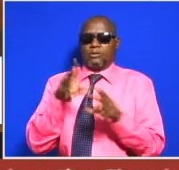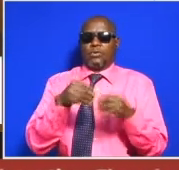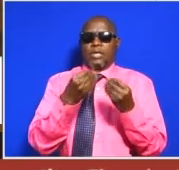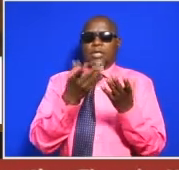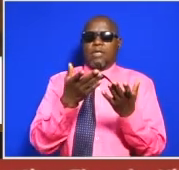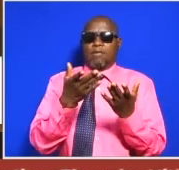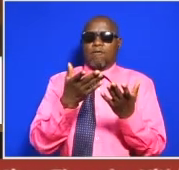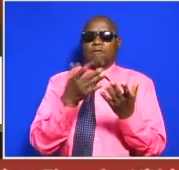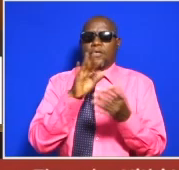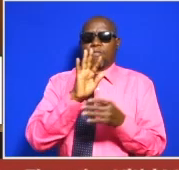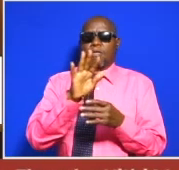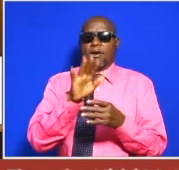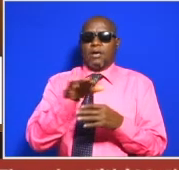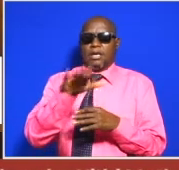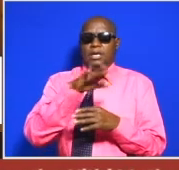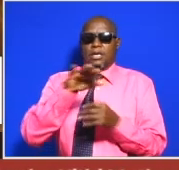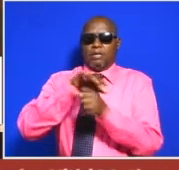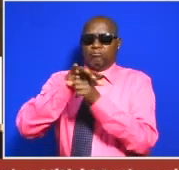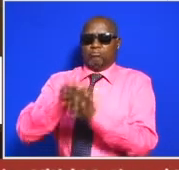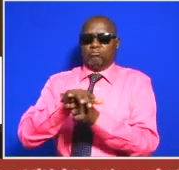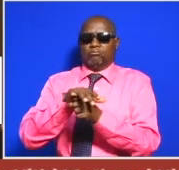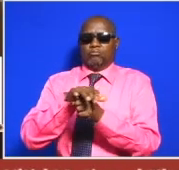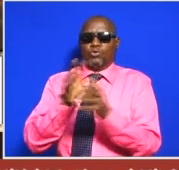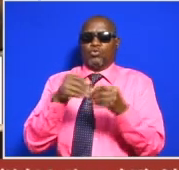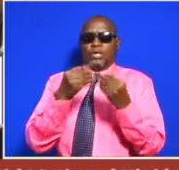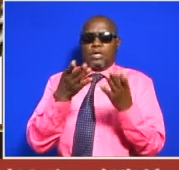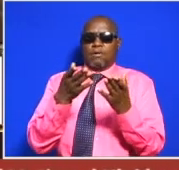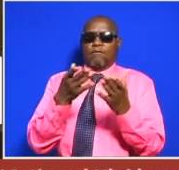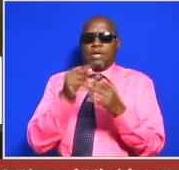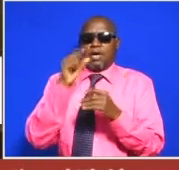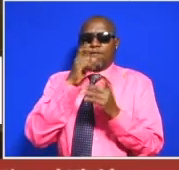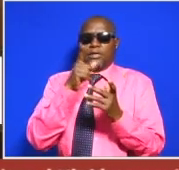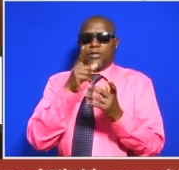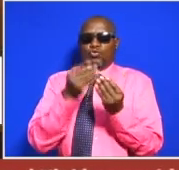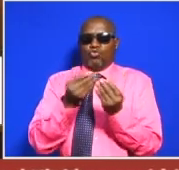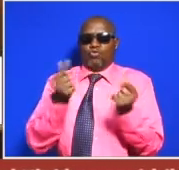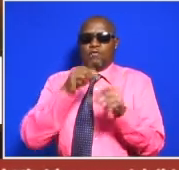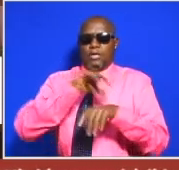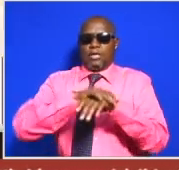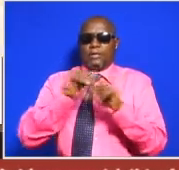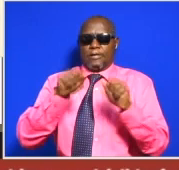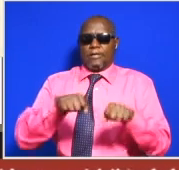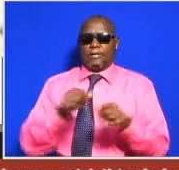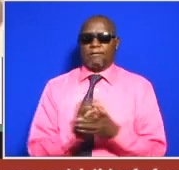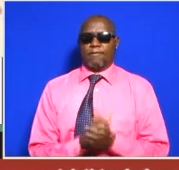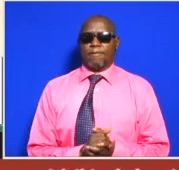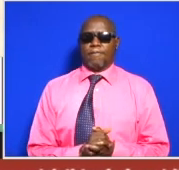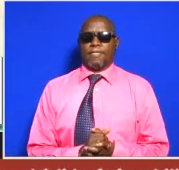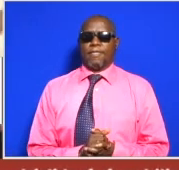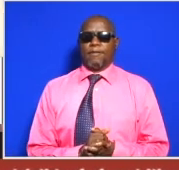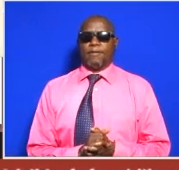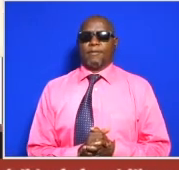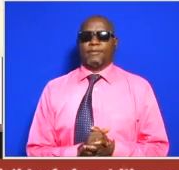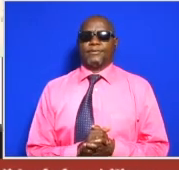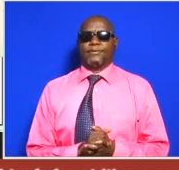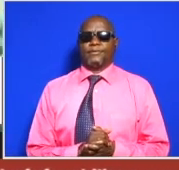zao na kumwomba gavana kuingilia kati ili suluhu lipatikane. Leo kuna mdogo wako hapa MCA. Tumeomba sana